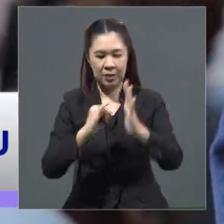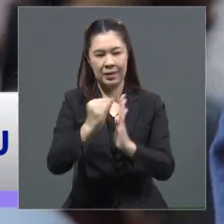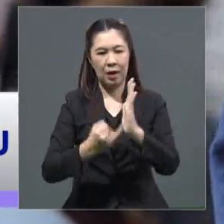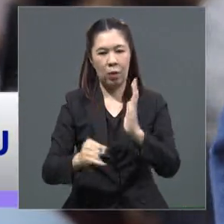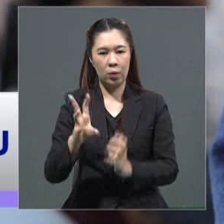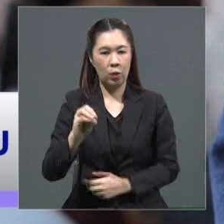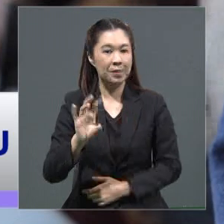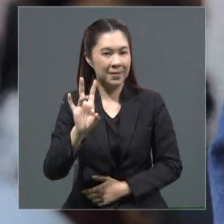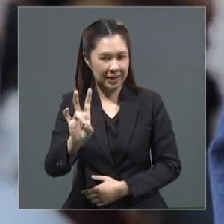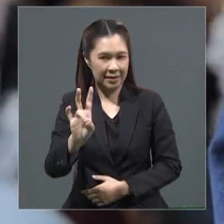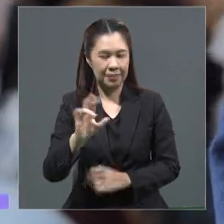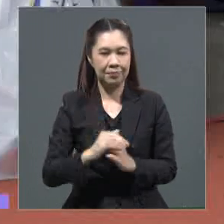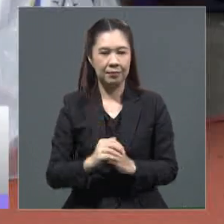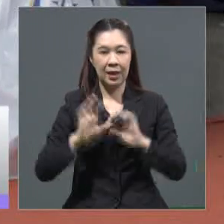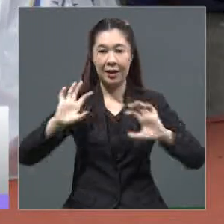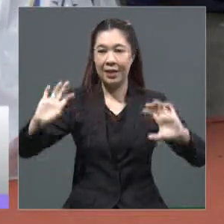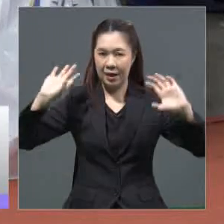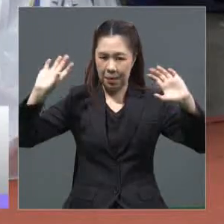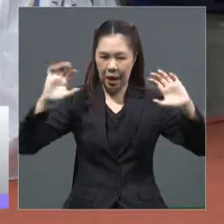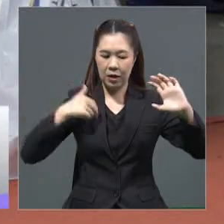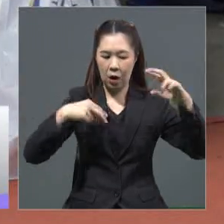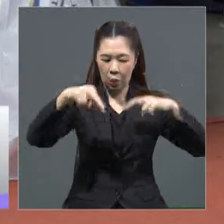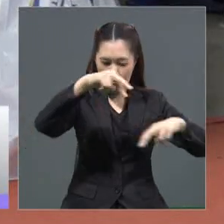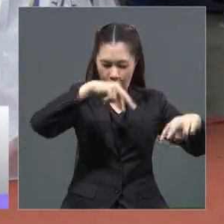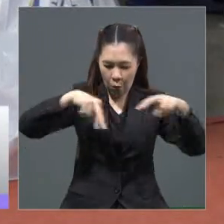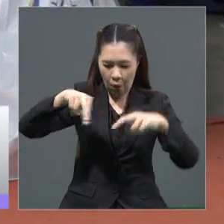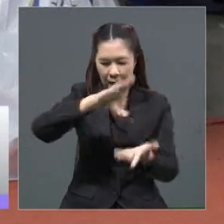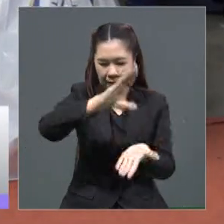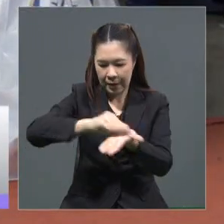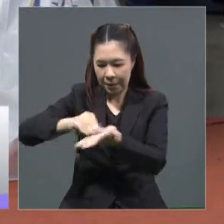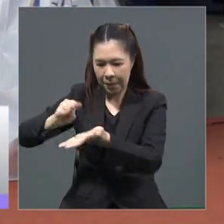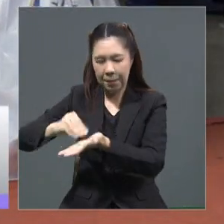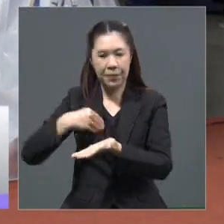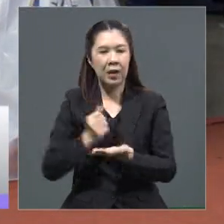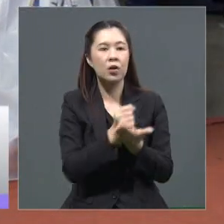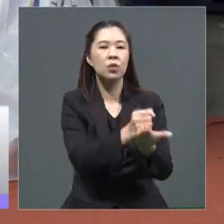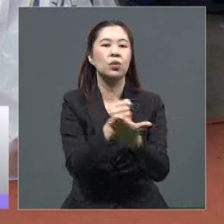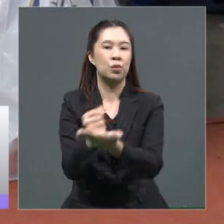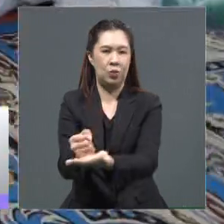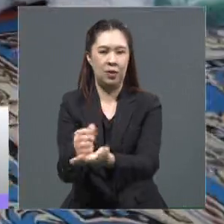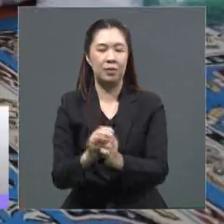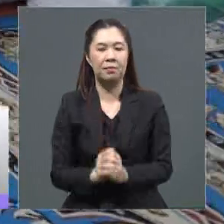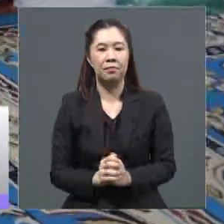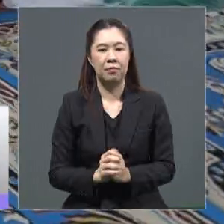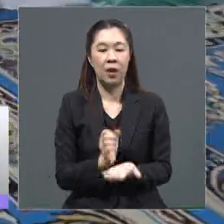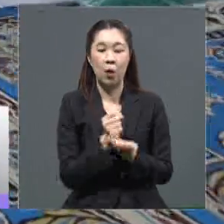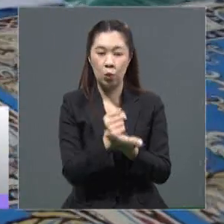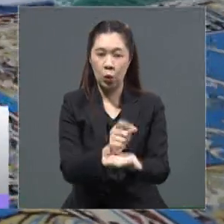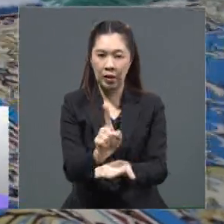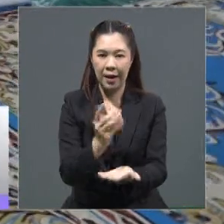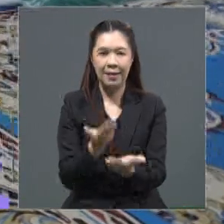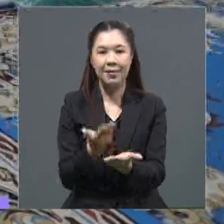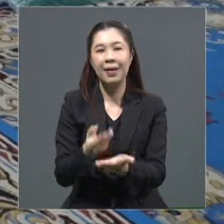ครับโดยยืนยันว่ารัฐบาลจะเร่งสำรวจพื้นที่เสียหายเพื่อจะได้เยียวยาโดยเร็วนะครับโดยเฉพาะอย่างยิ่งก็คือการช่วยเหลือทางด้านการ